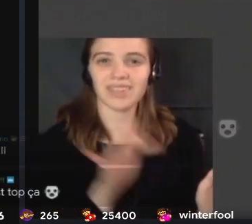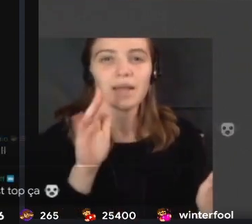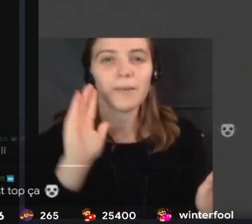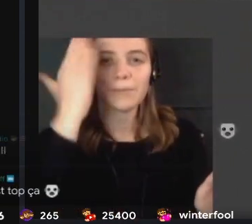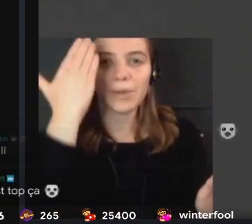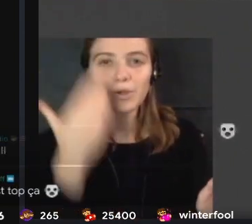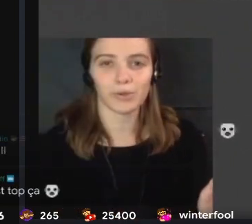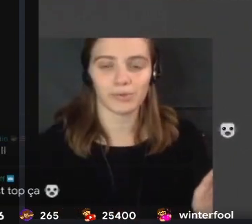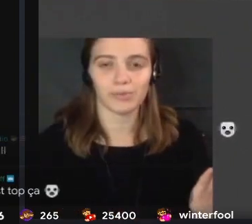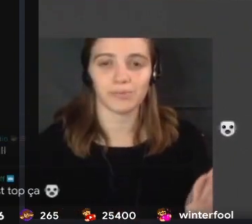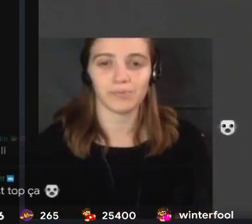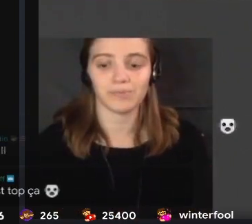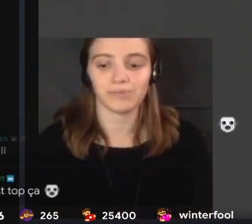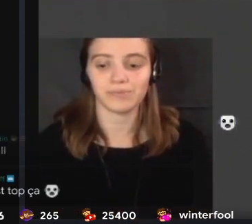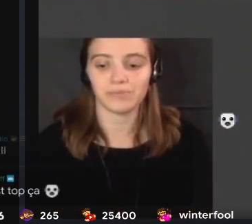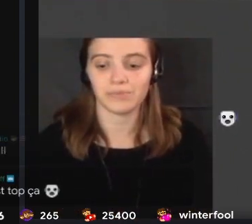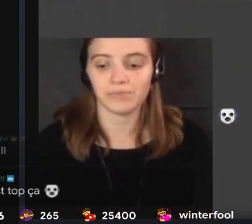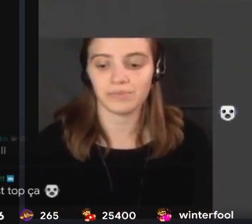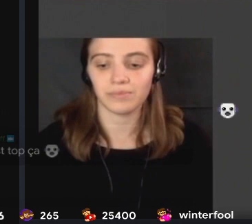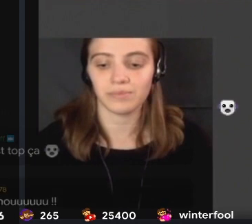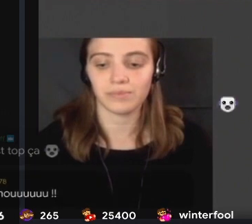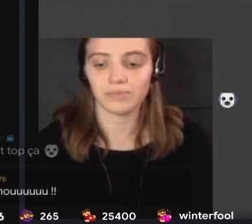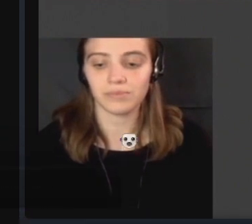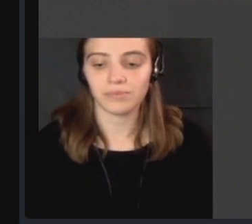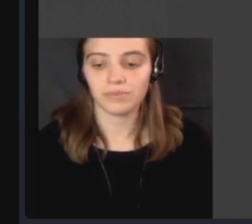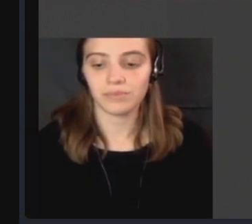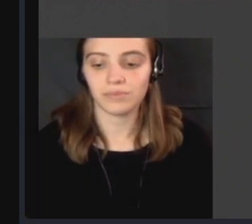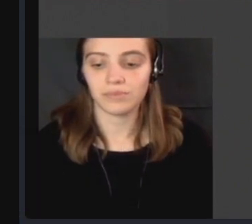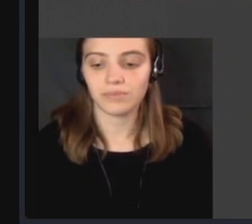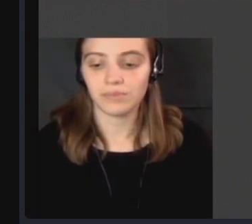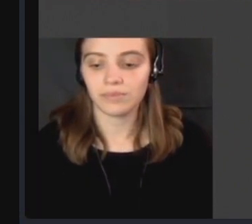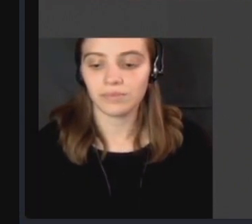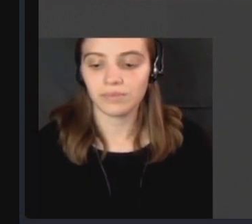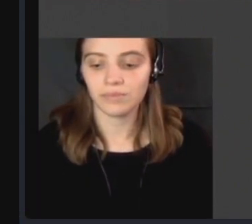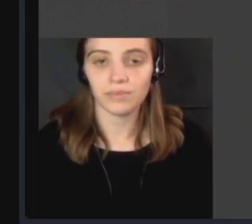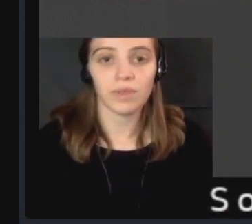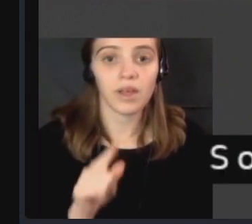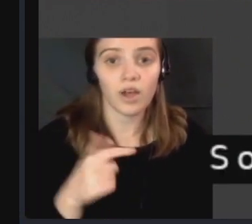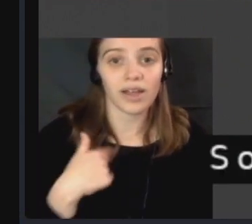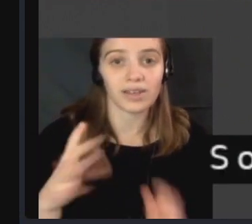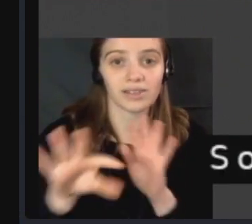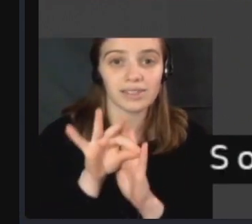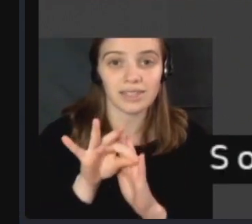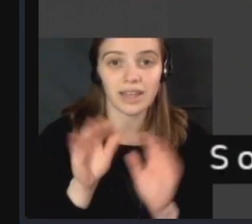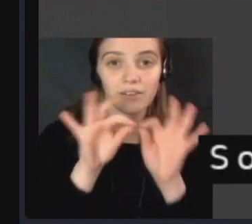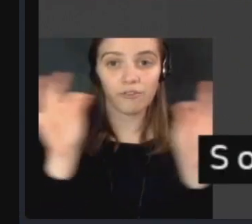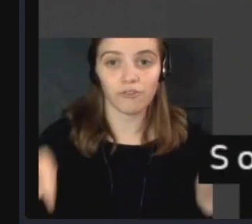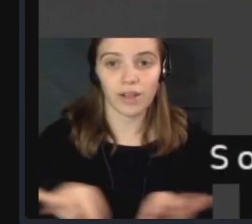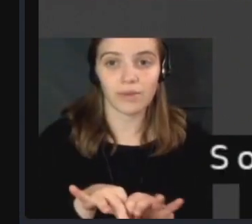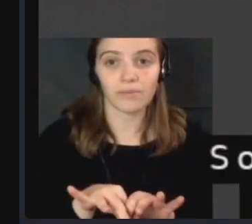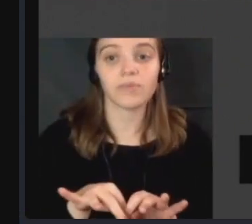ça! Ah, tellement pratique. Comme sur InVision, en fait, tu peux juste aller mater tes projets.